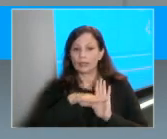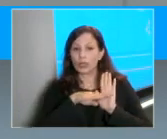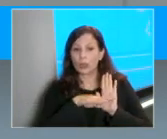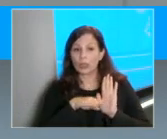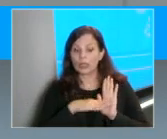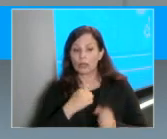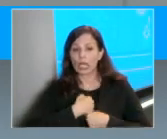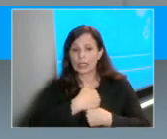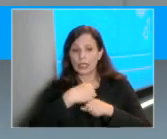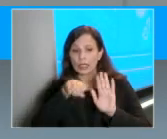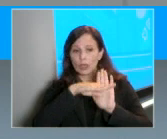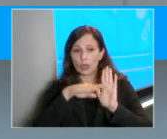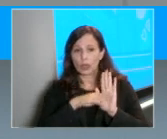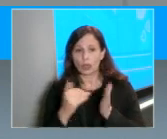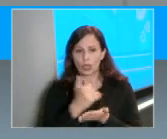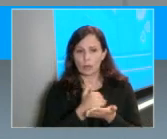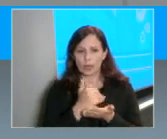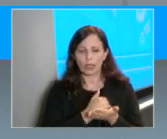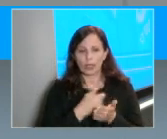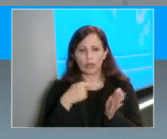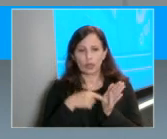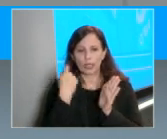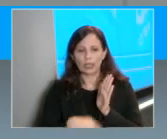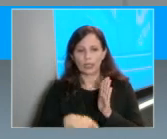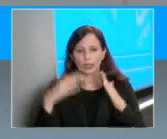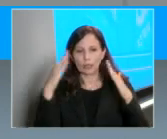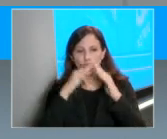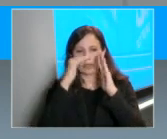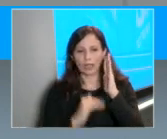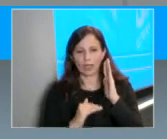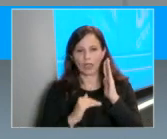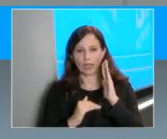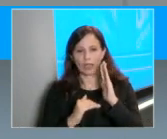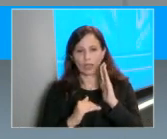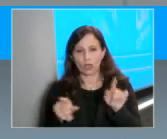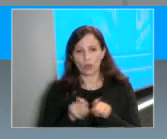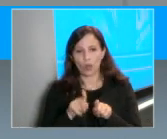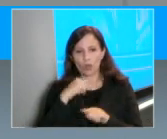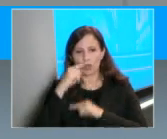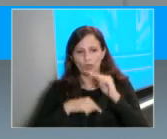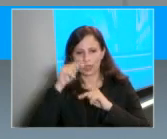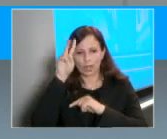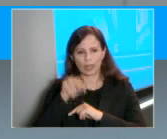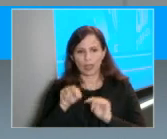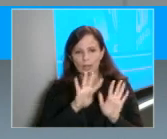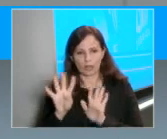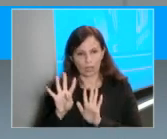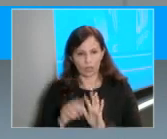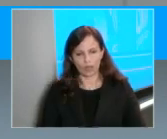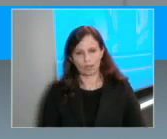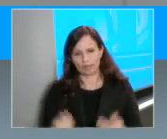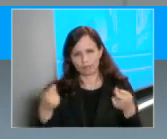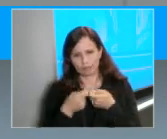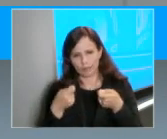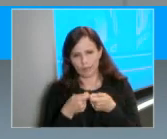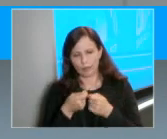שלפיהם מספר המשכורות הנדרש לאדם לקנות דירה ירד לשפל של 2009. כלומר, כמובן שזה קשור